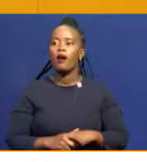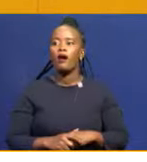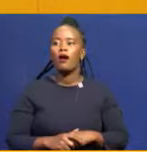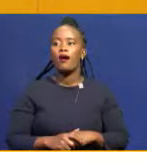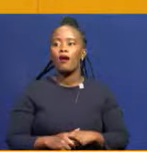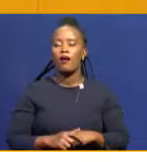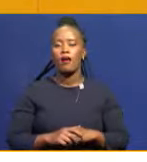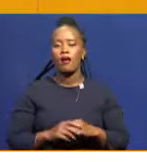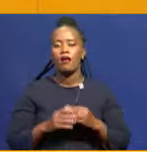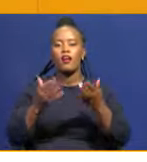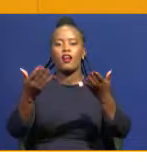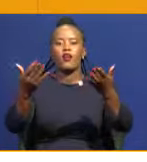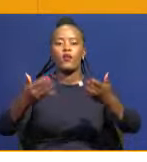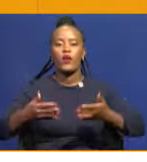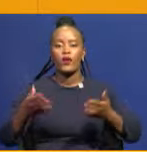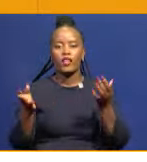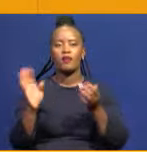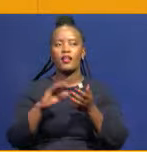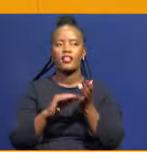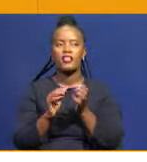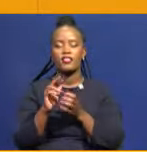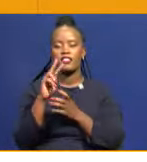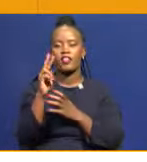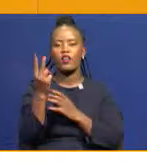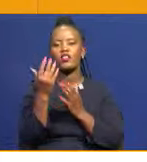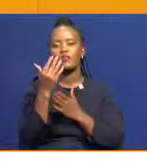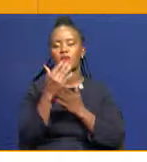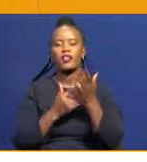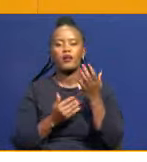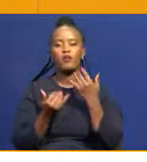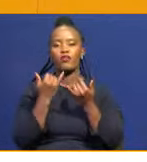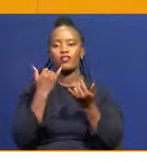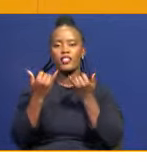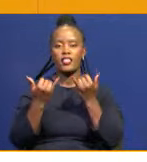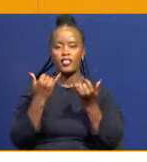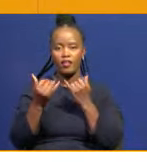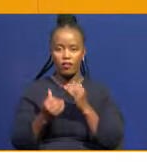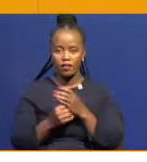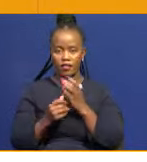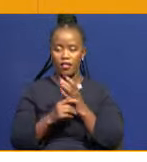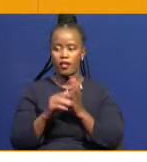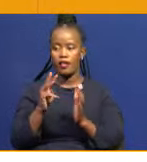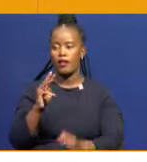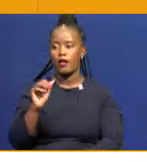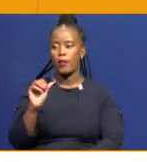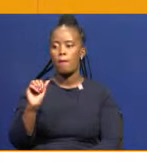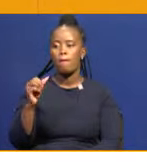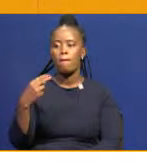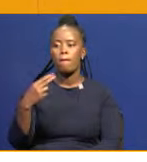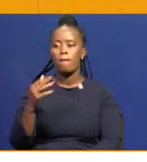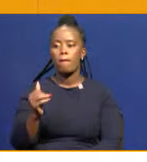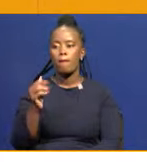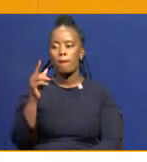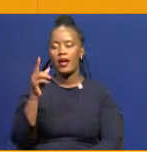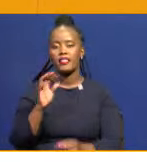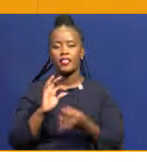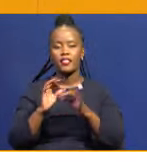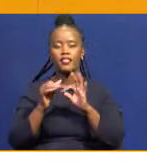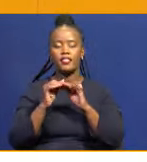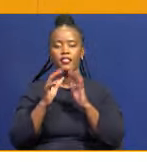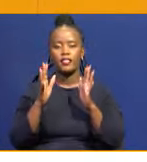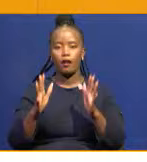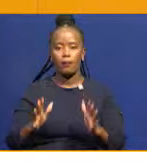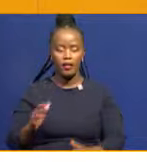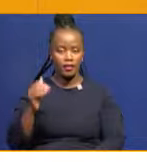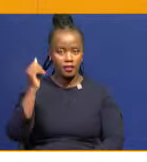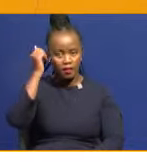Na mtazamaji, basi karibu tena kwenye awamu yetu ya pili ya Tamrini. Kasichana Masha ndio jina langu, mwenzangu wa lugha ishara bado tupo naye